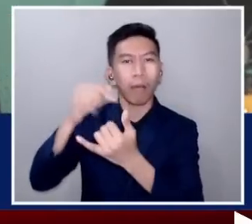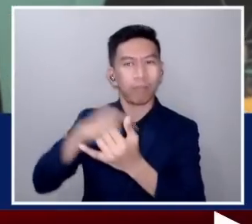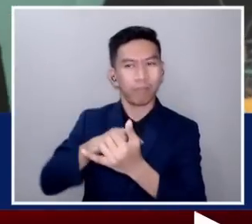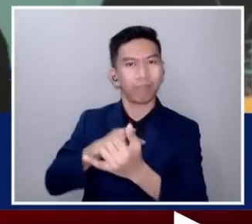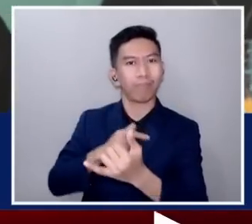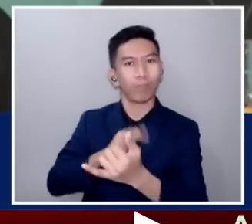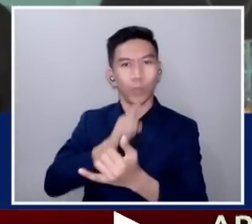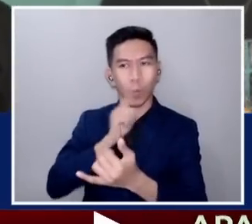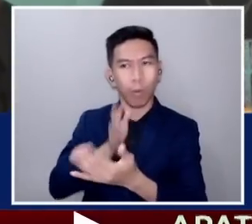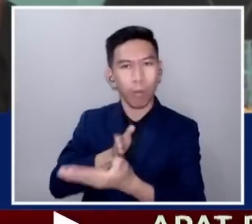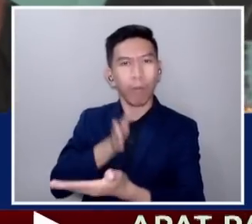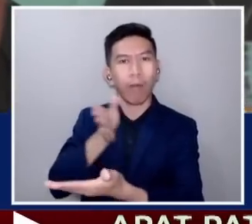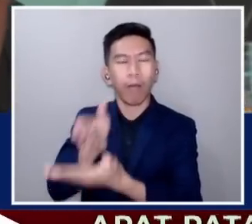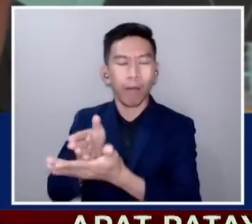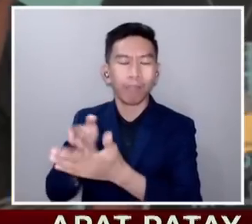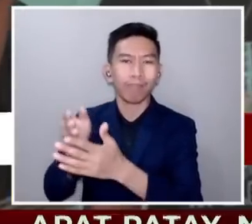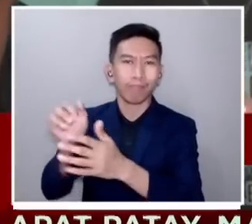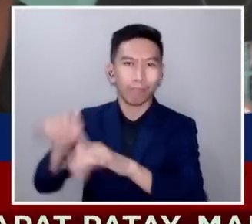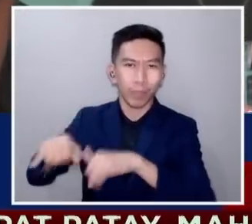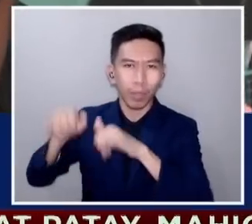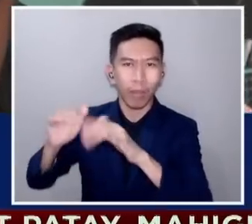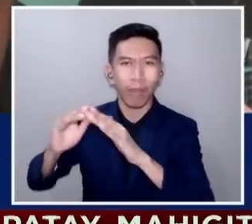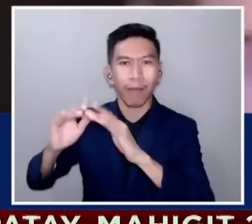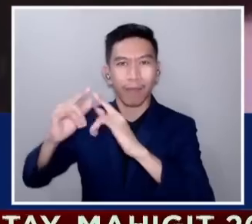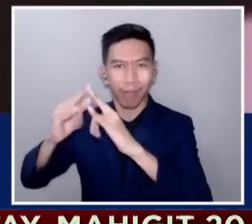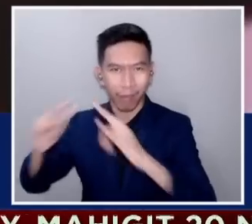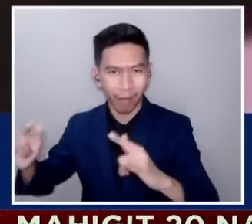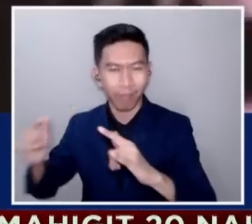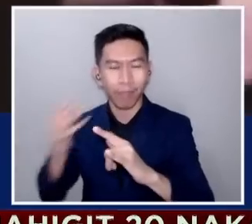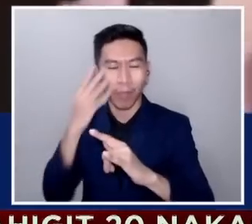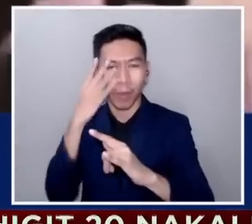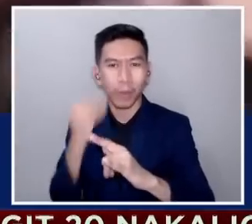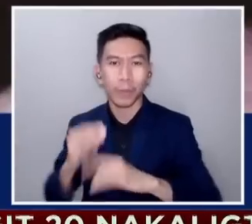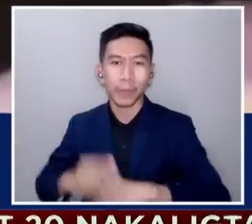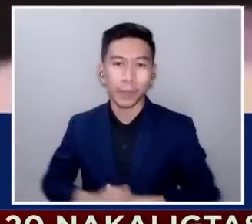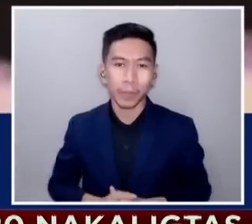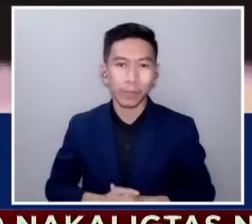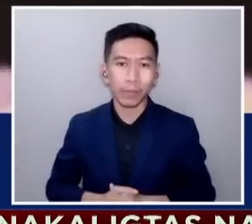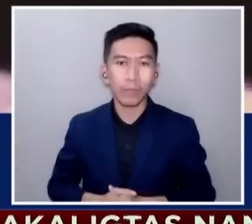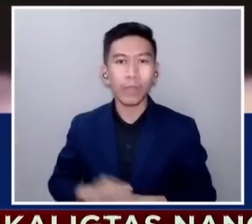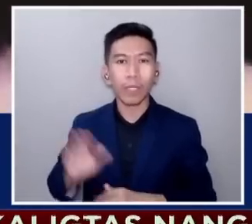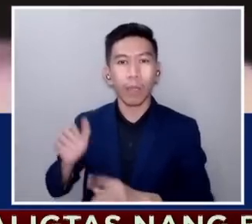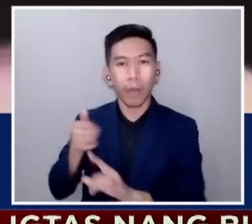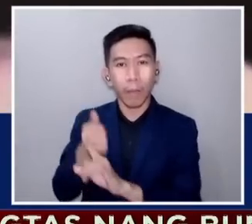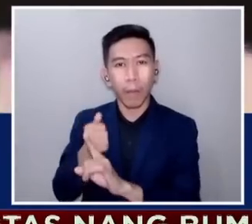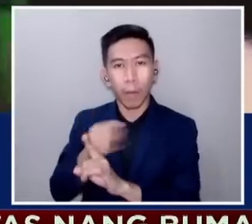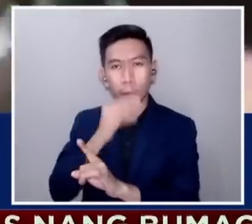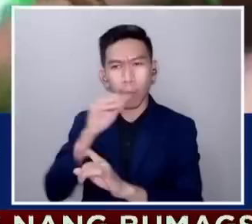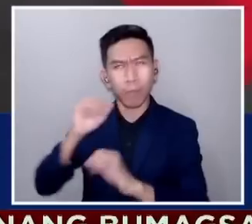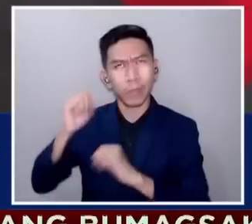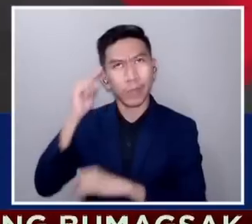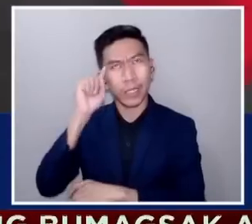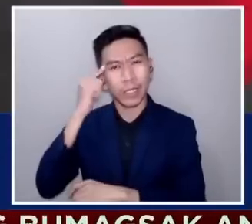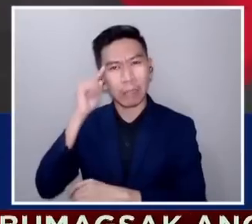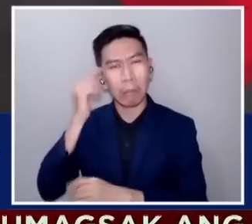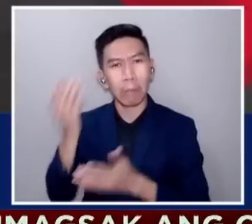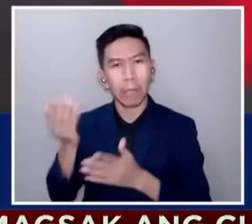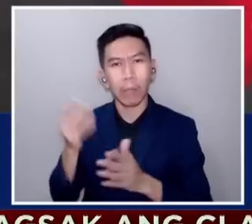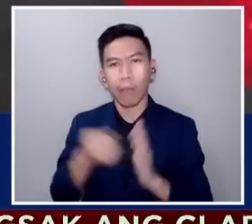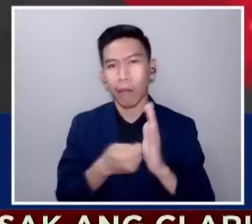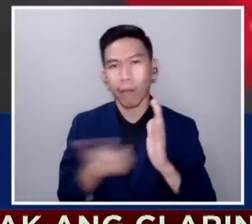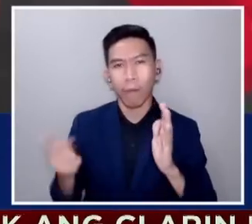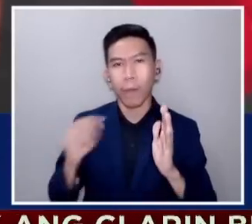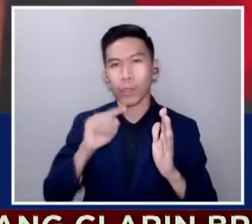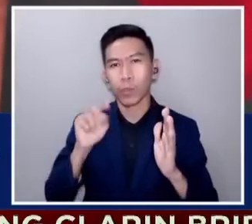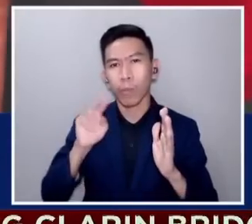Samantala, binag-iisipan na ni Pacquiao kung ilalaglag na rin niya sa kanyang senatorial slate si Senator Mick Zubiri. Ako kasi pangit